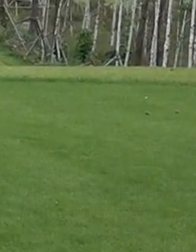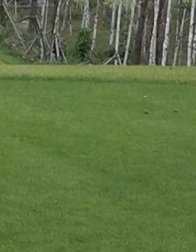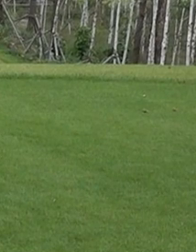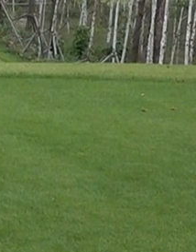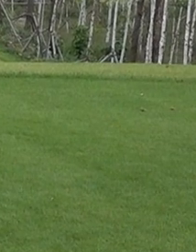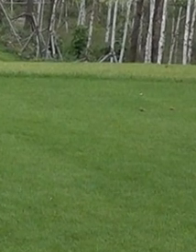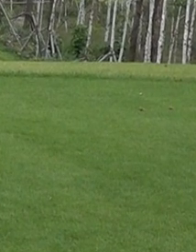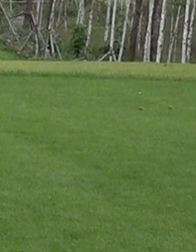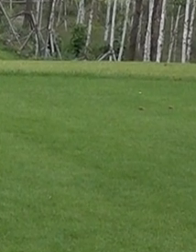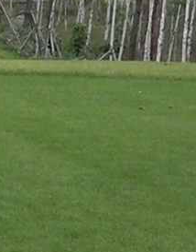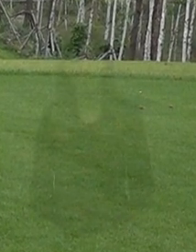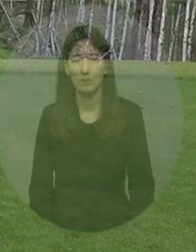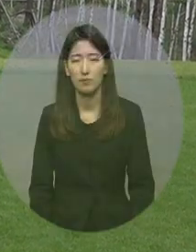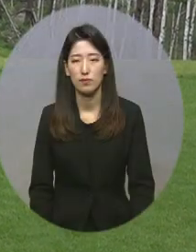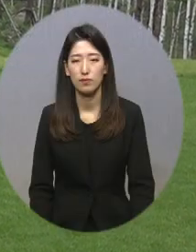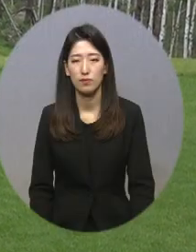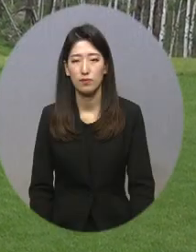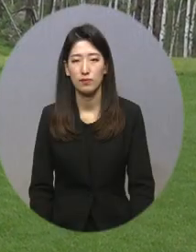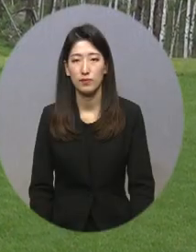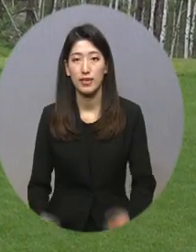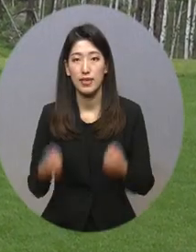힘 빼고.